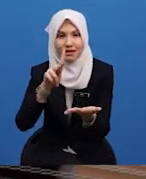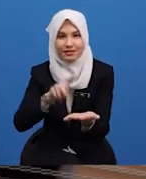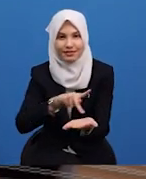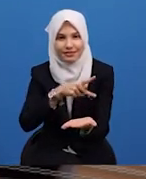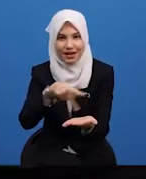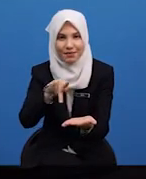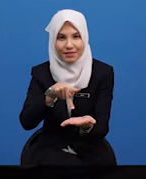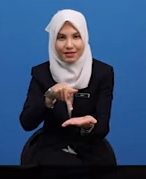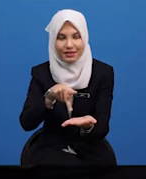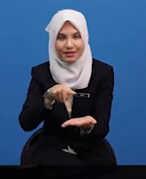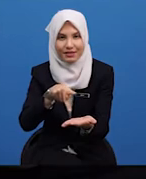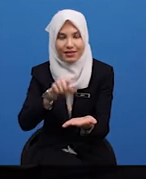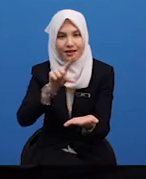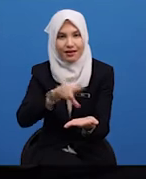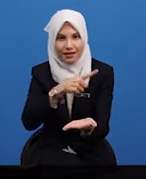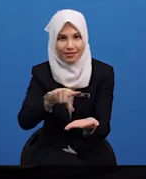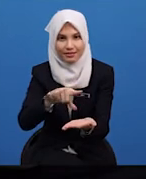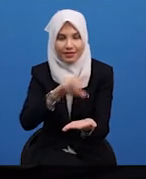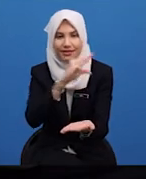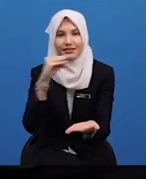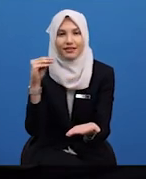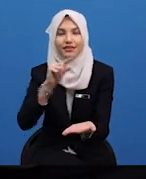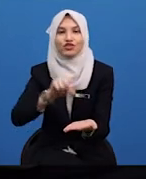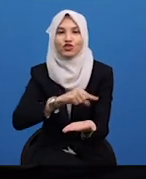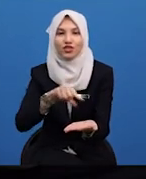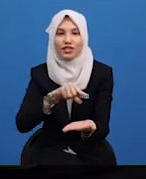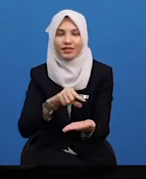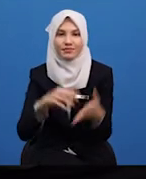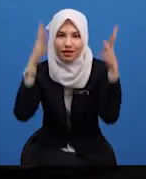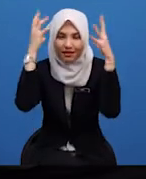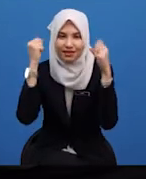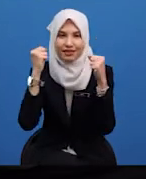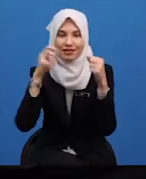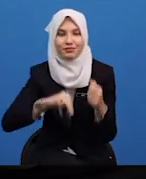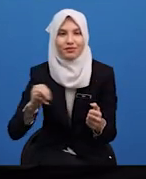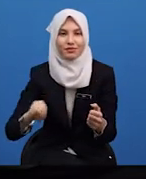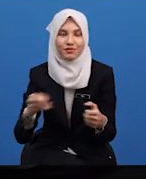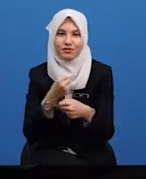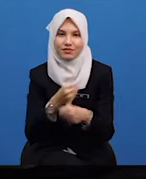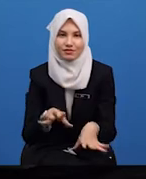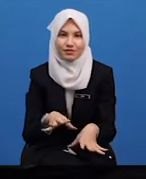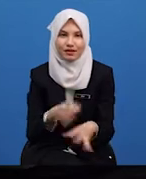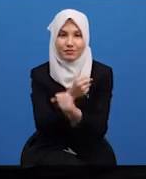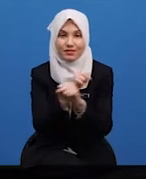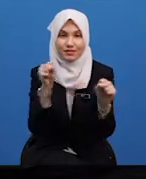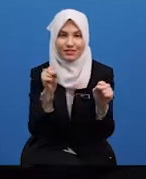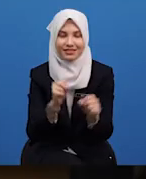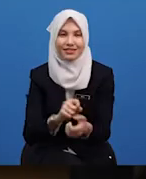zapin, ghazal dan joget. Cikgu harap murid-murid sudah bersedia dengan gambus